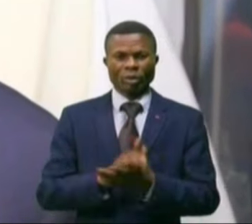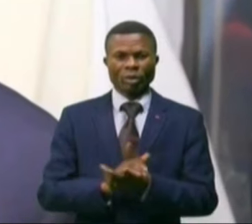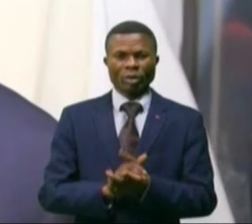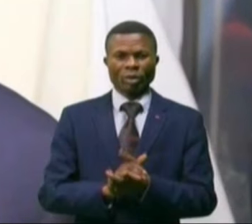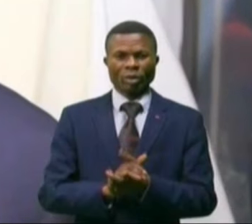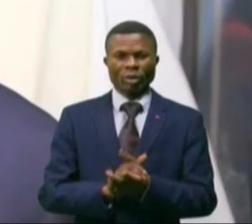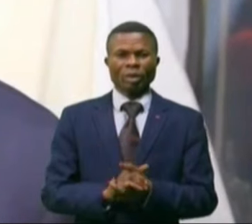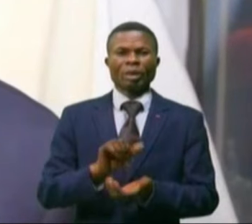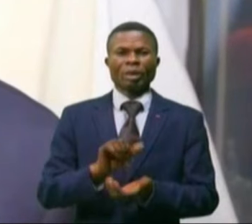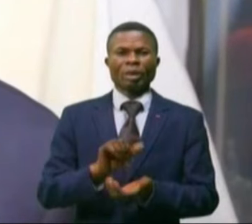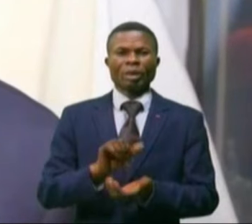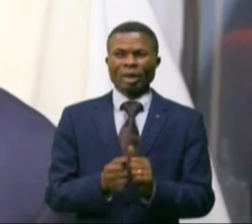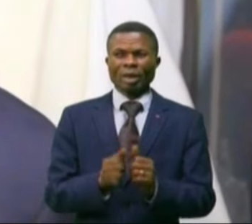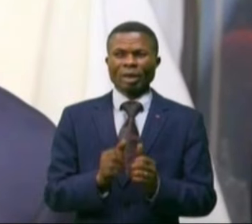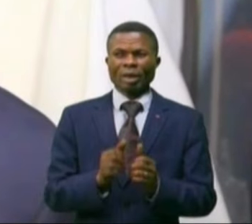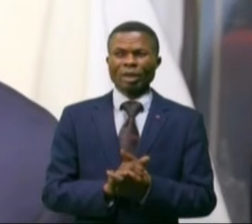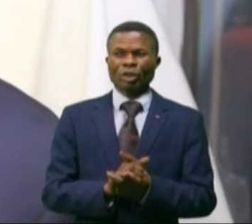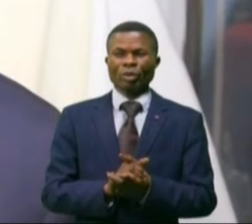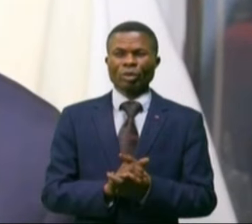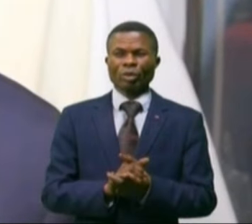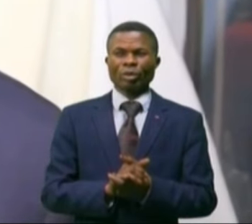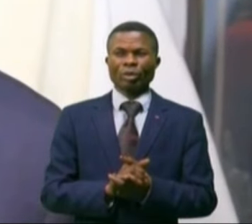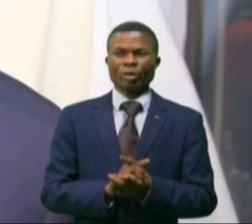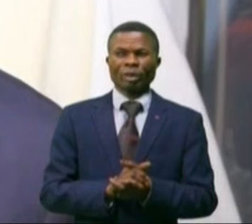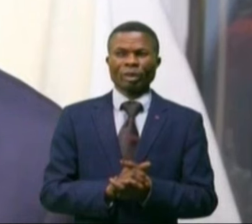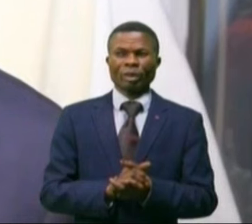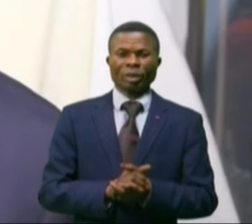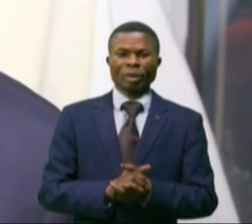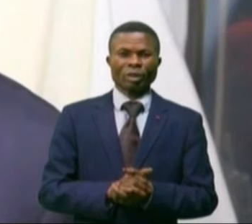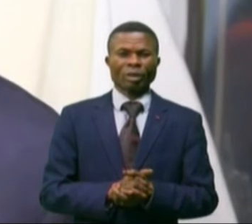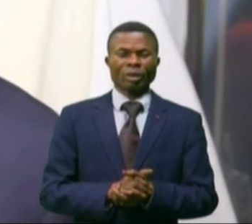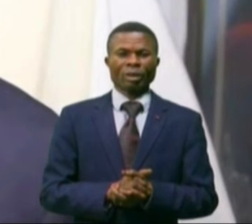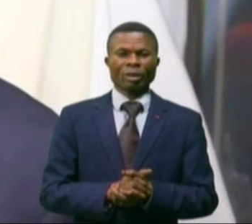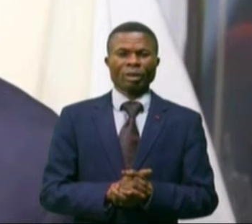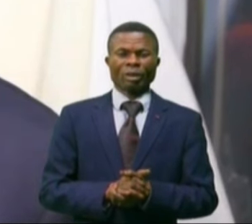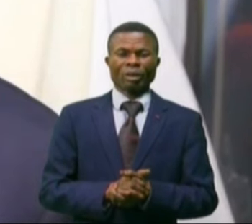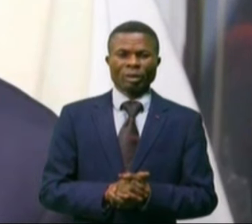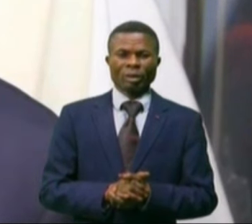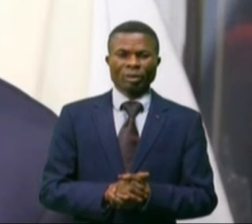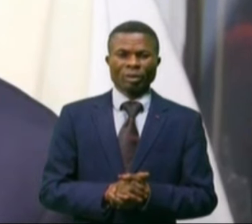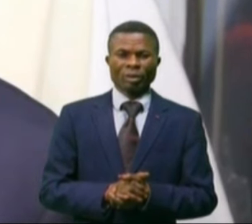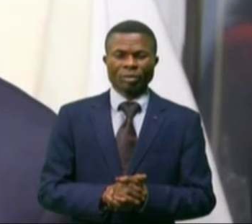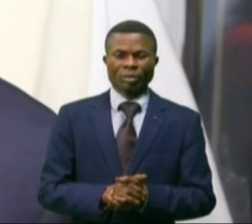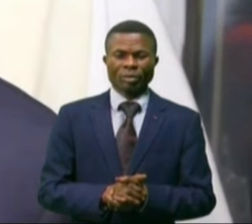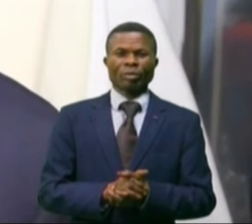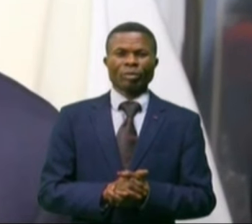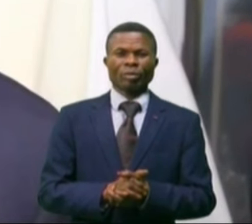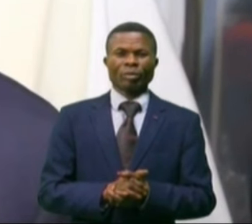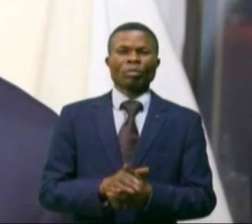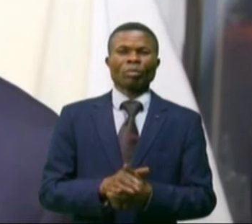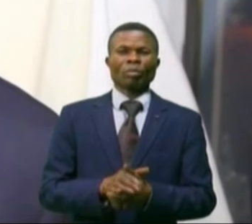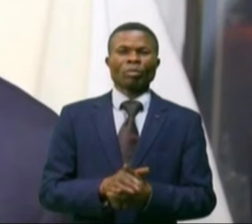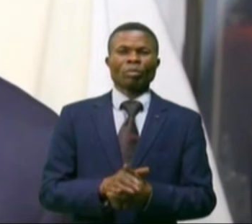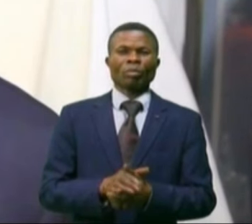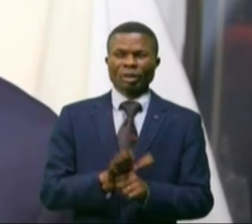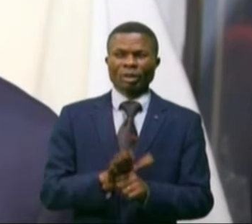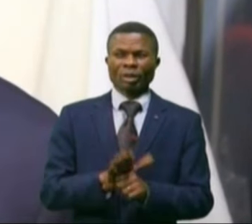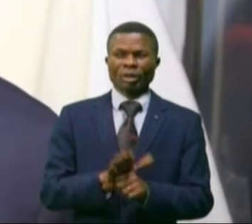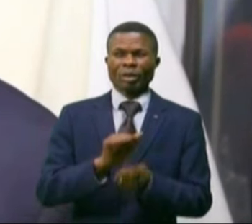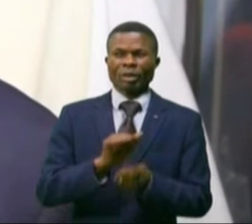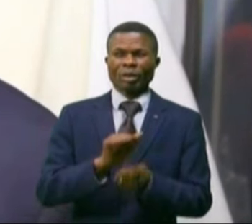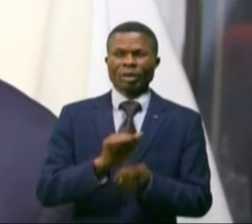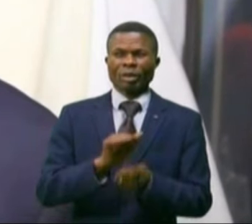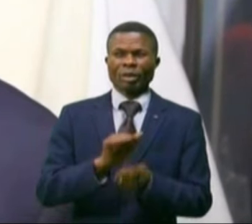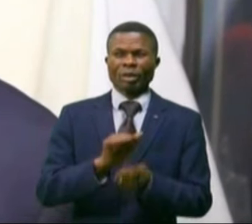dire que s'ils ont été élevés en dignité, ils doivent mériter